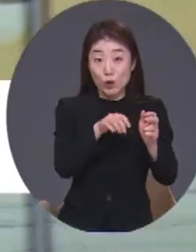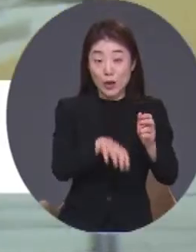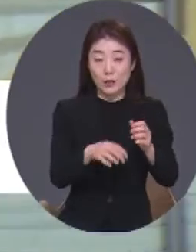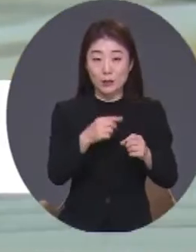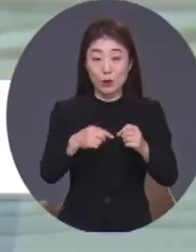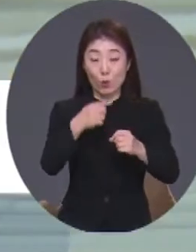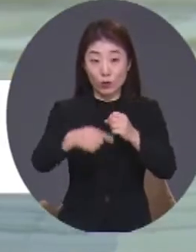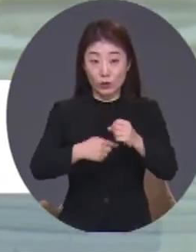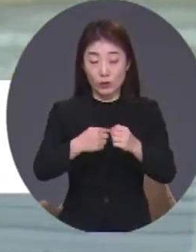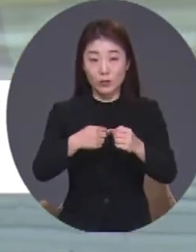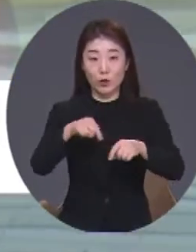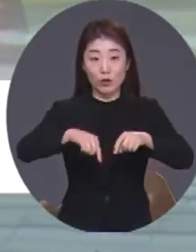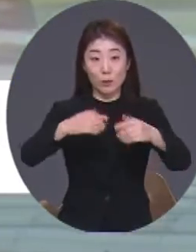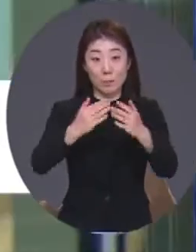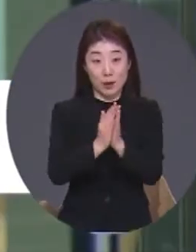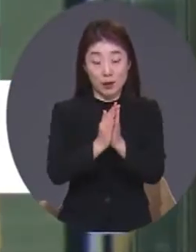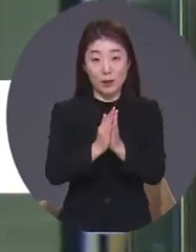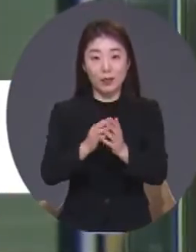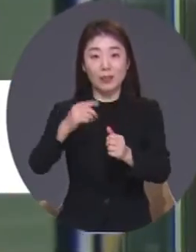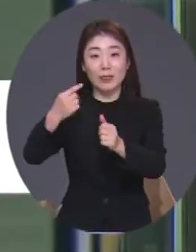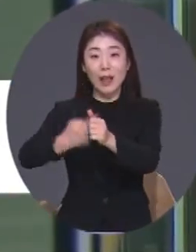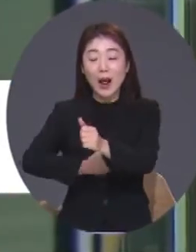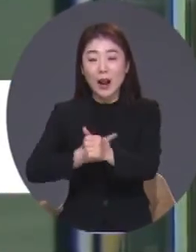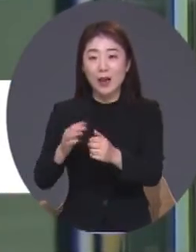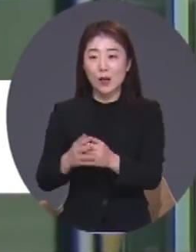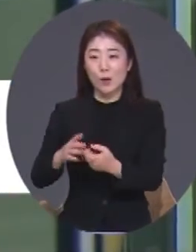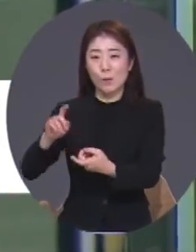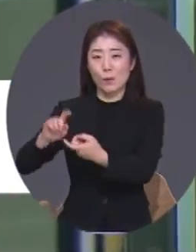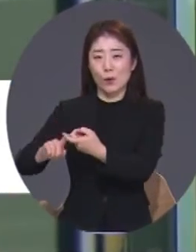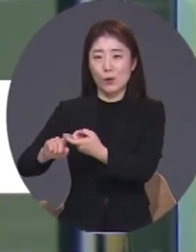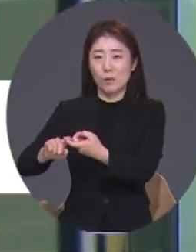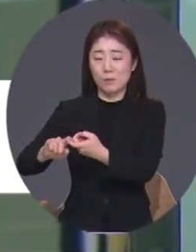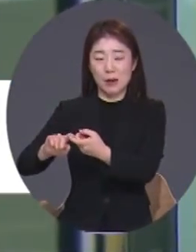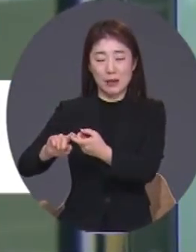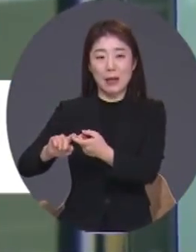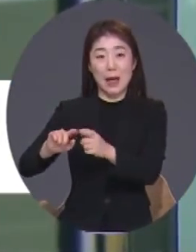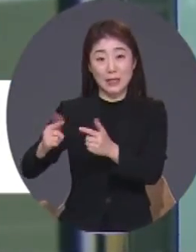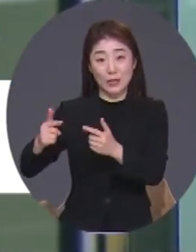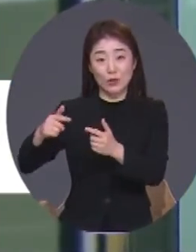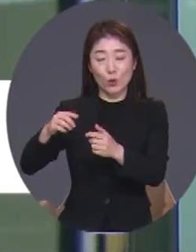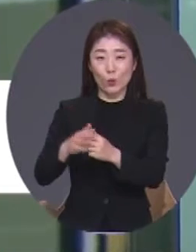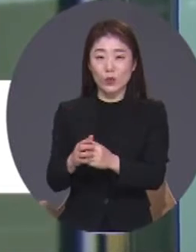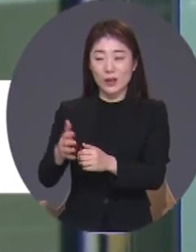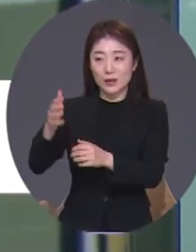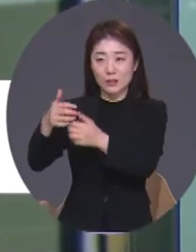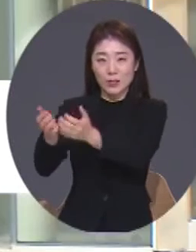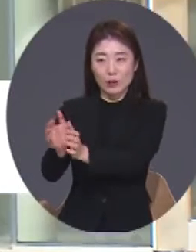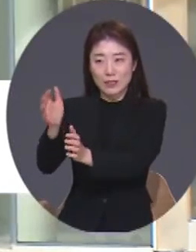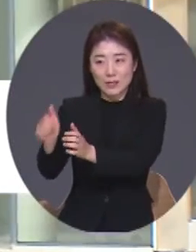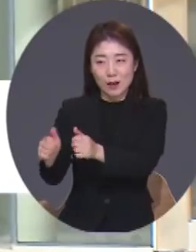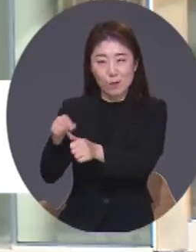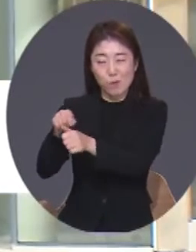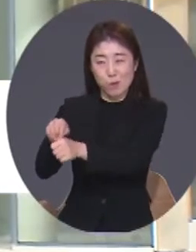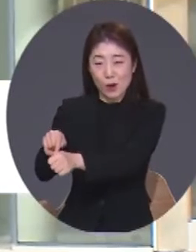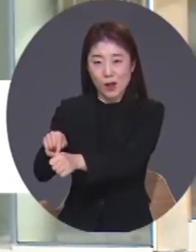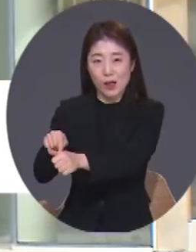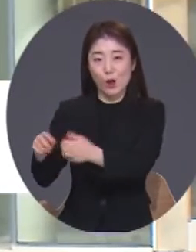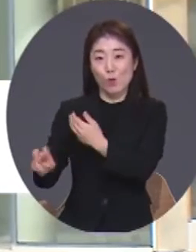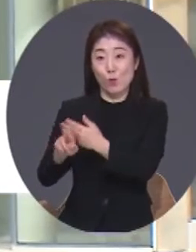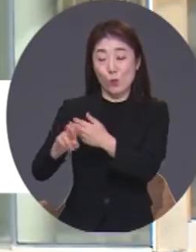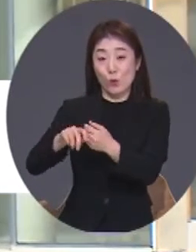원전 정책을 추진하면서 코드가 맞지 않는 산하기관 장을 압박해 불법적으로 사표를 받았다 며